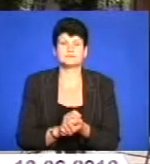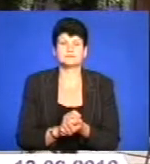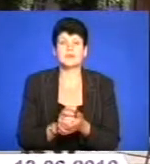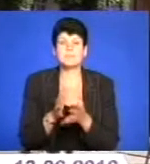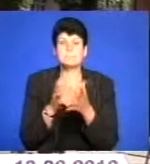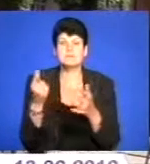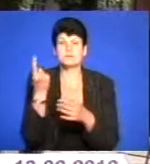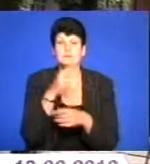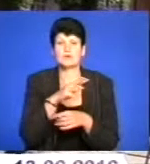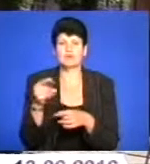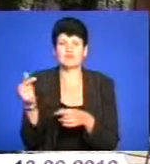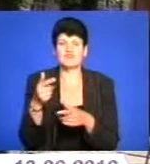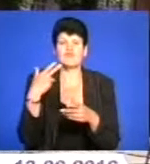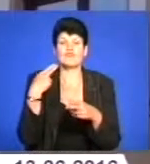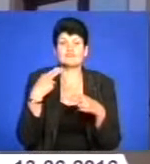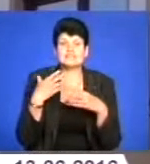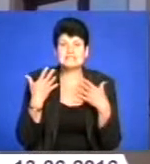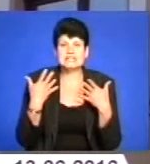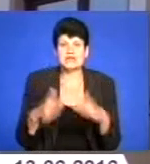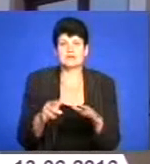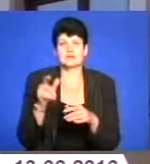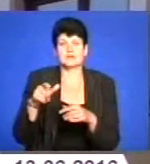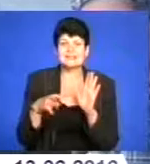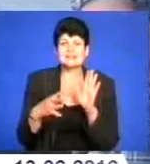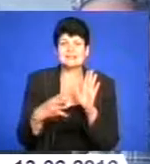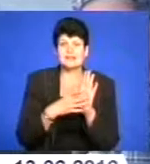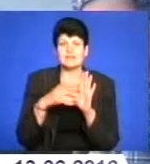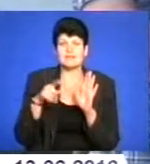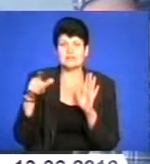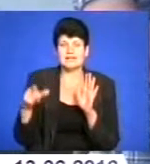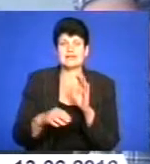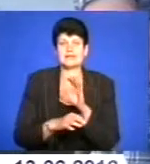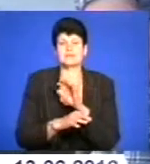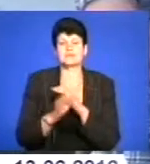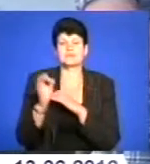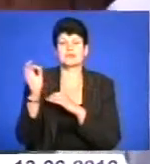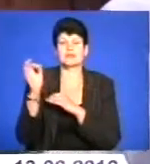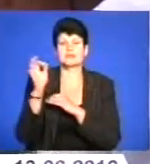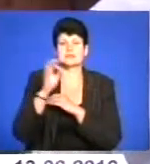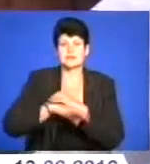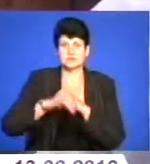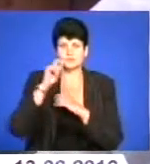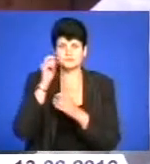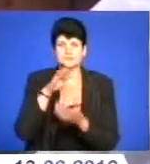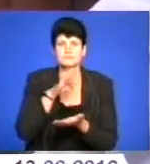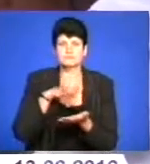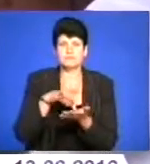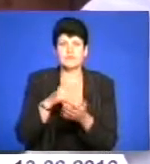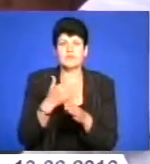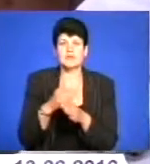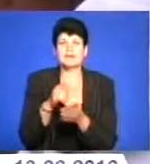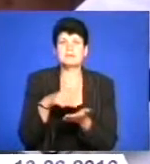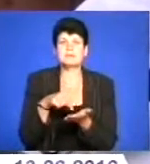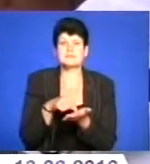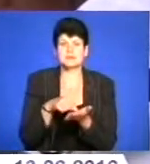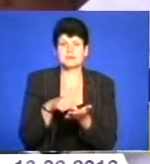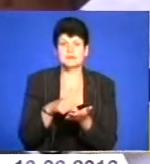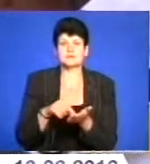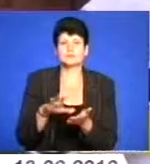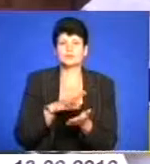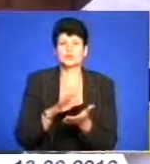Більше 1 мільйона гривень втратили обдурені клієнти лізингової компанії, яка працювала впродовж кількох місяців у Тернополі. За попередніми даними,